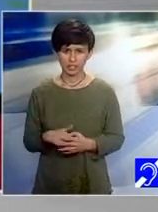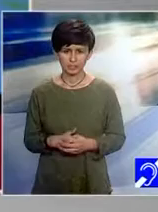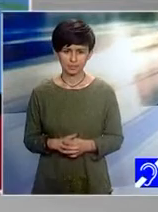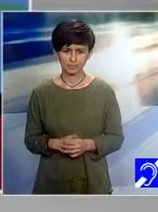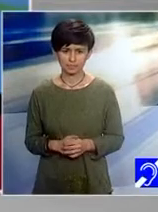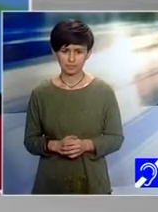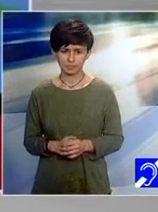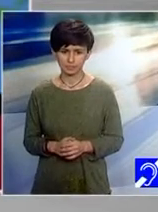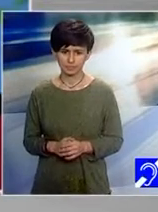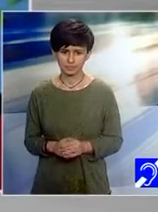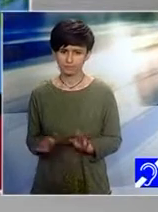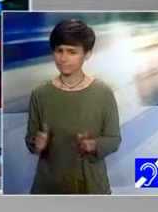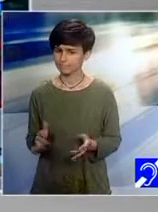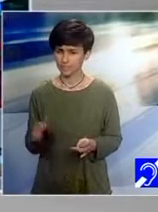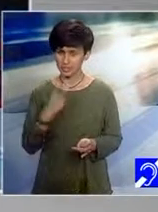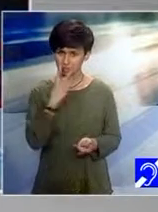de unde o luăm, ori de unde ne uităm,